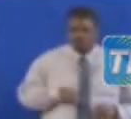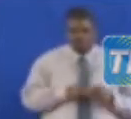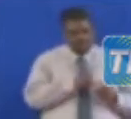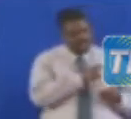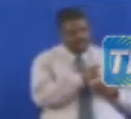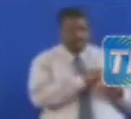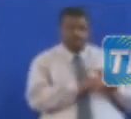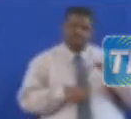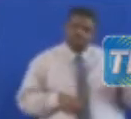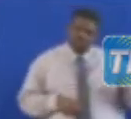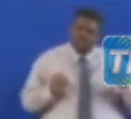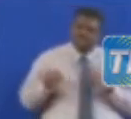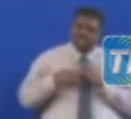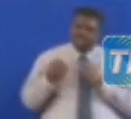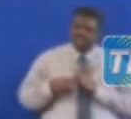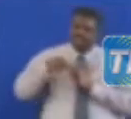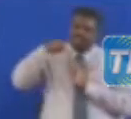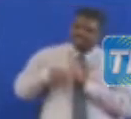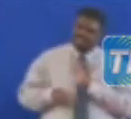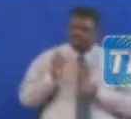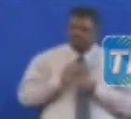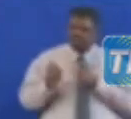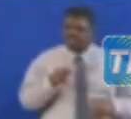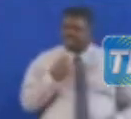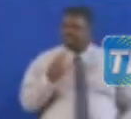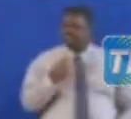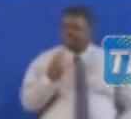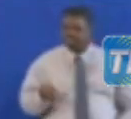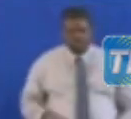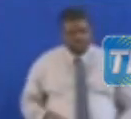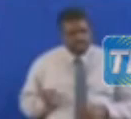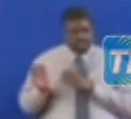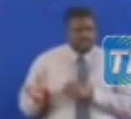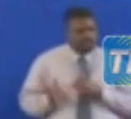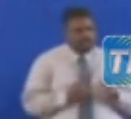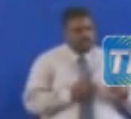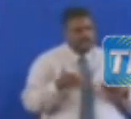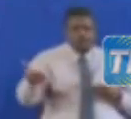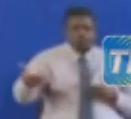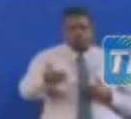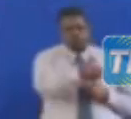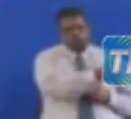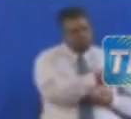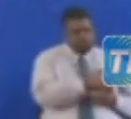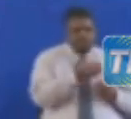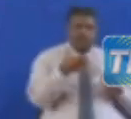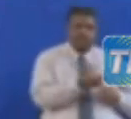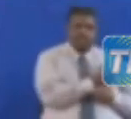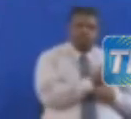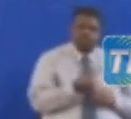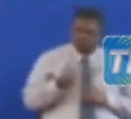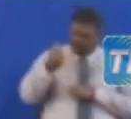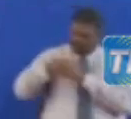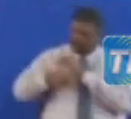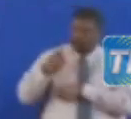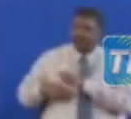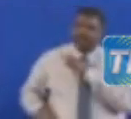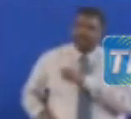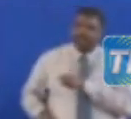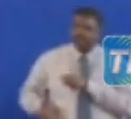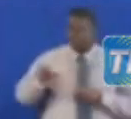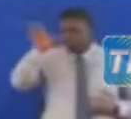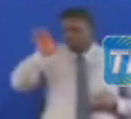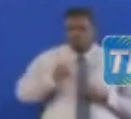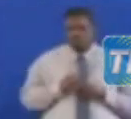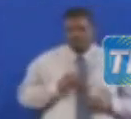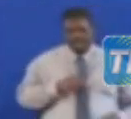halmashauri na taasisi zilizo chini ya ofisi ya Rais Temisemi zimepanga kukusanya maduhuli na mapato ya ndani yenye